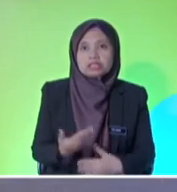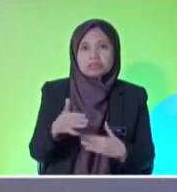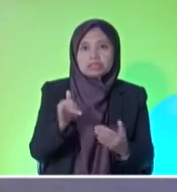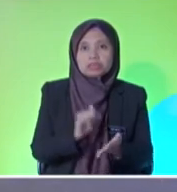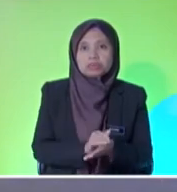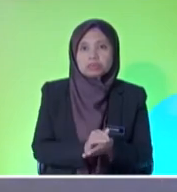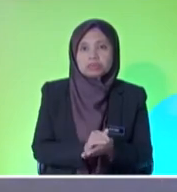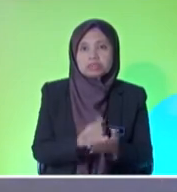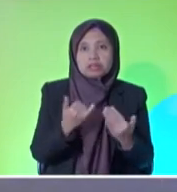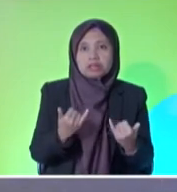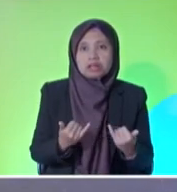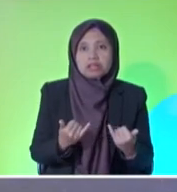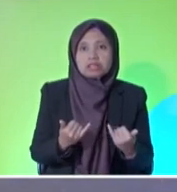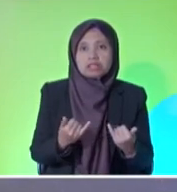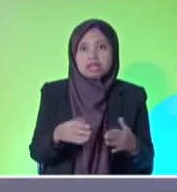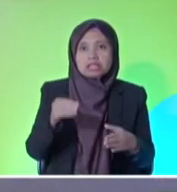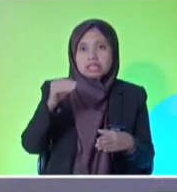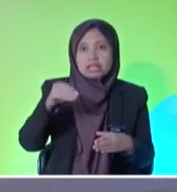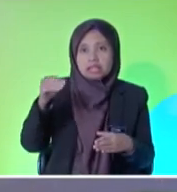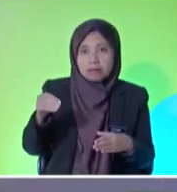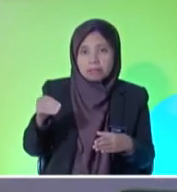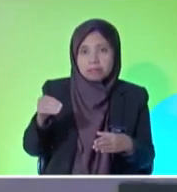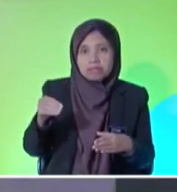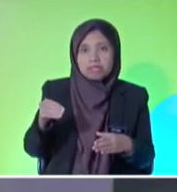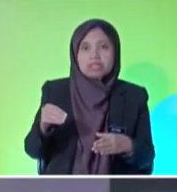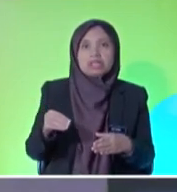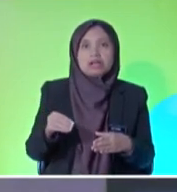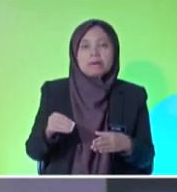pasti sekarang lepas kita dari atas sekarang